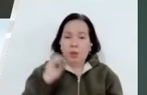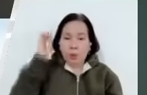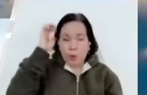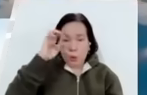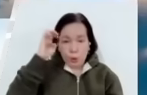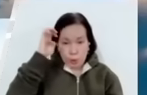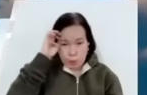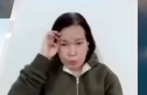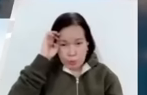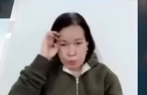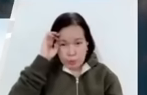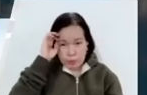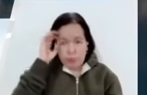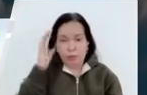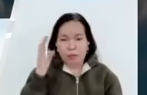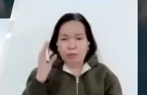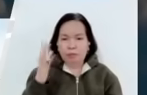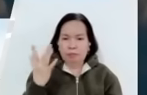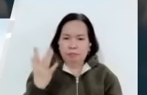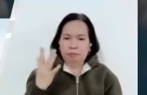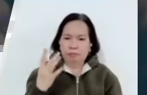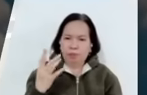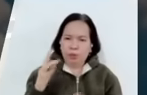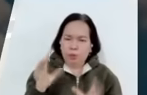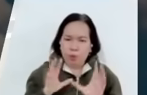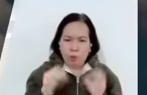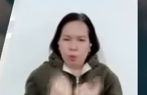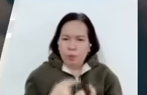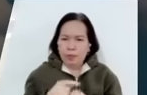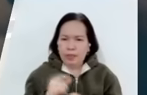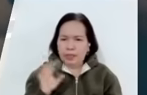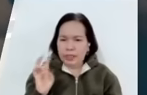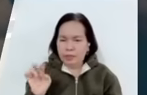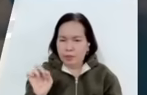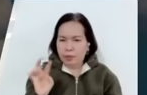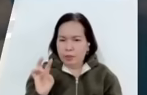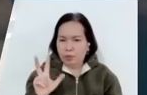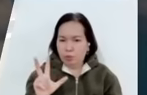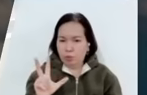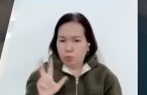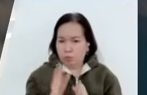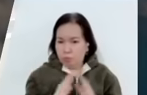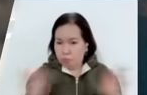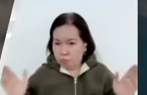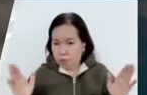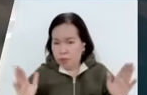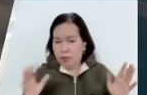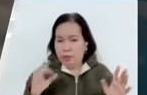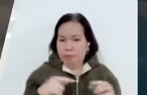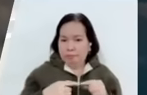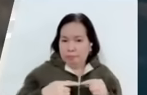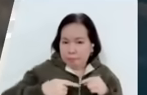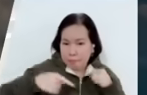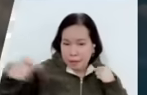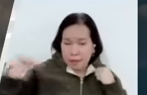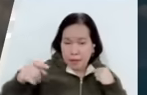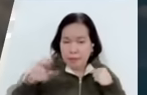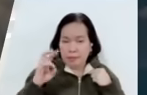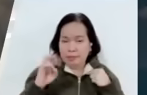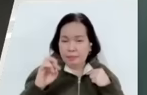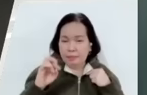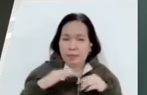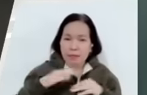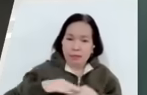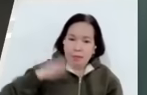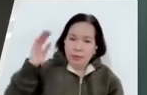Corporation na Airbus. May haba itong 72.7 meters, wingspan na 79.8 meters, at kabuuang taas na 24.1 meters. Ang